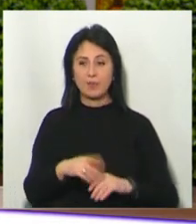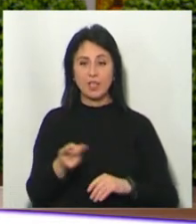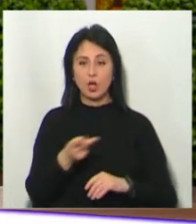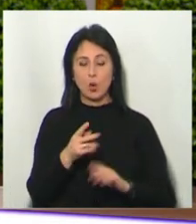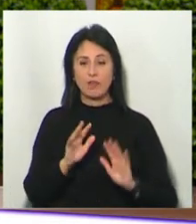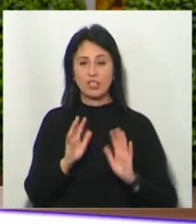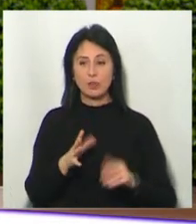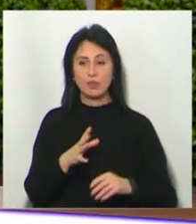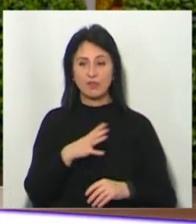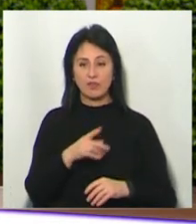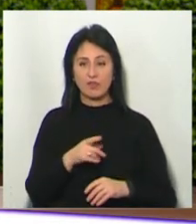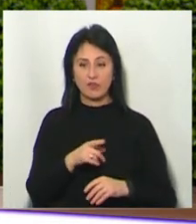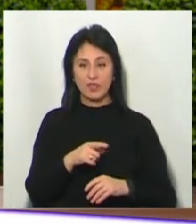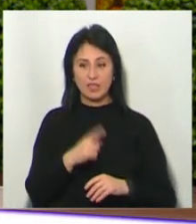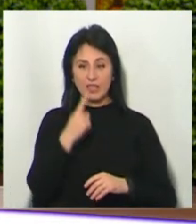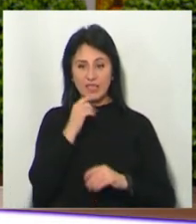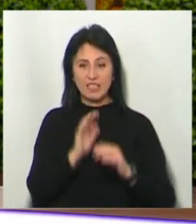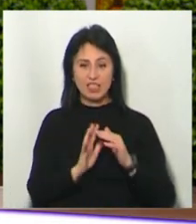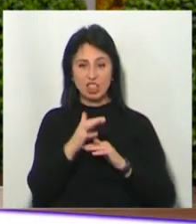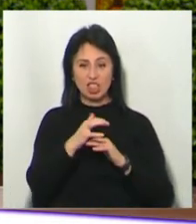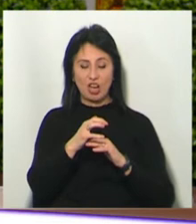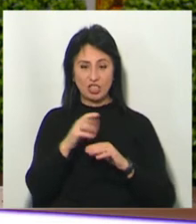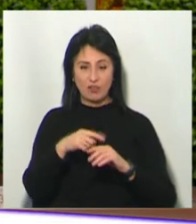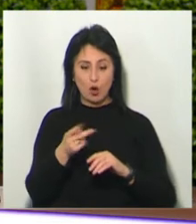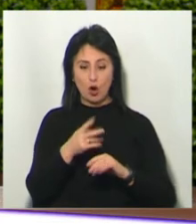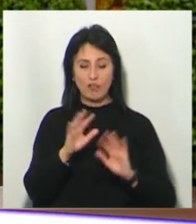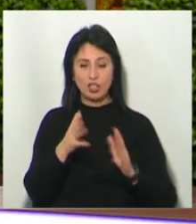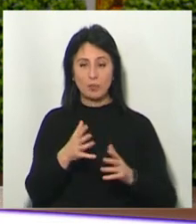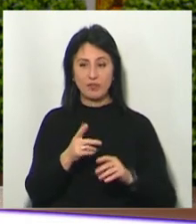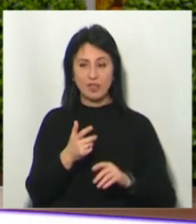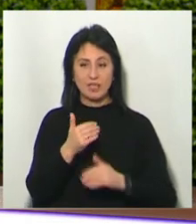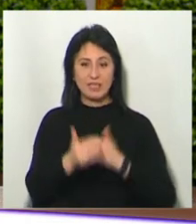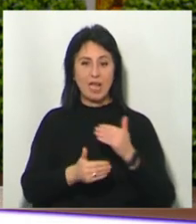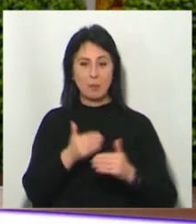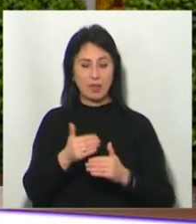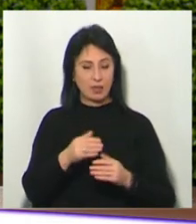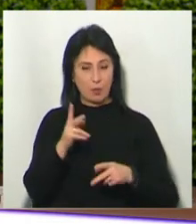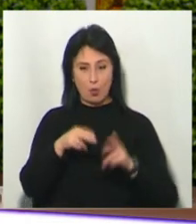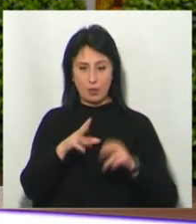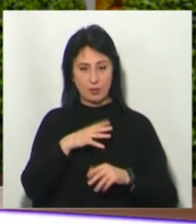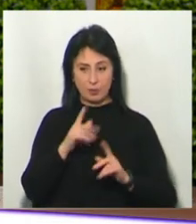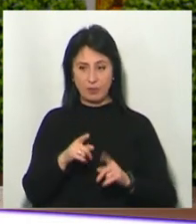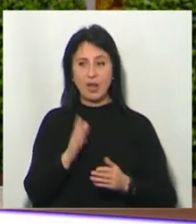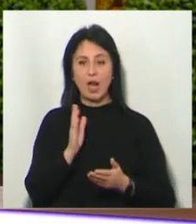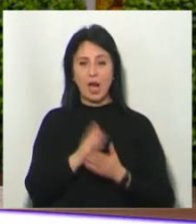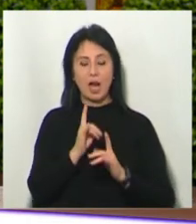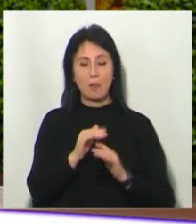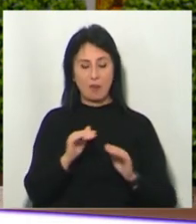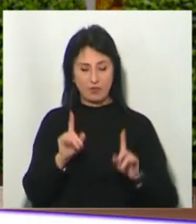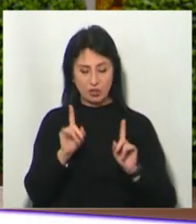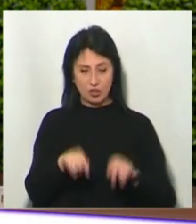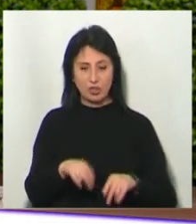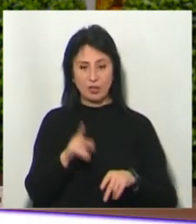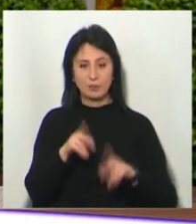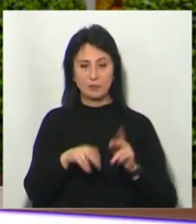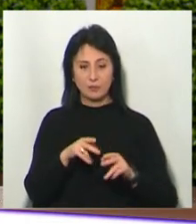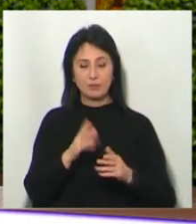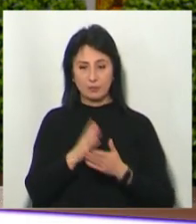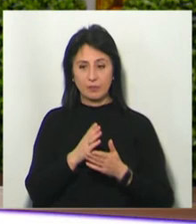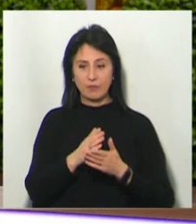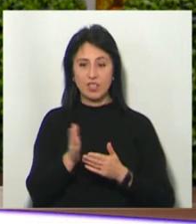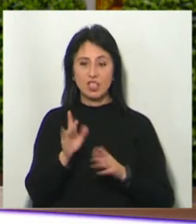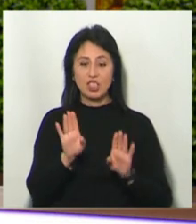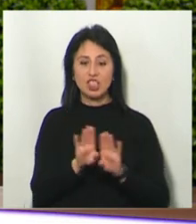ორივე შემთხვევა იყო სიჩაქცევით მიმდინარე და ორივე შემთხვევა სხვათაშორის წარმატებით დასრულდა. Არის ბავშვთა ასაკში ანევრიზმები, მაგრამ